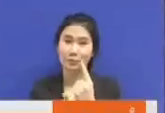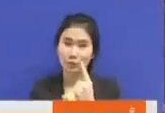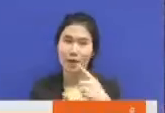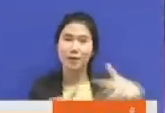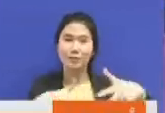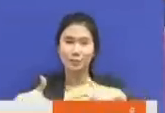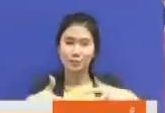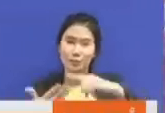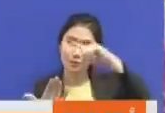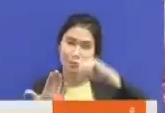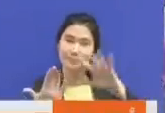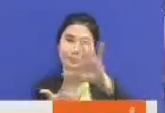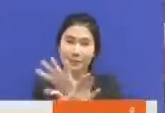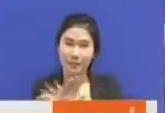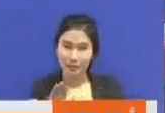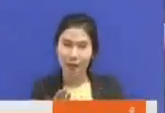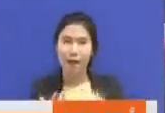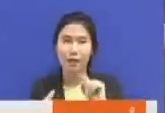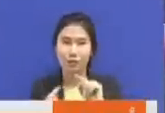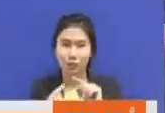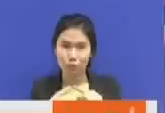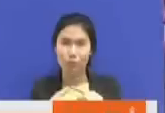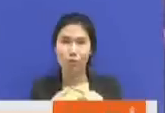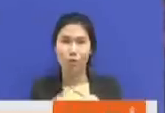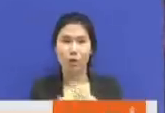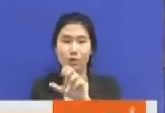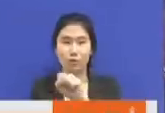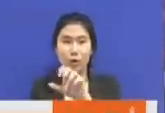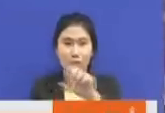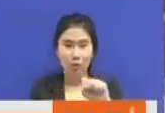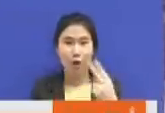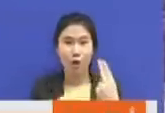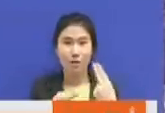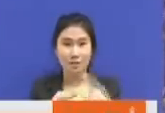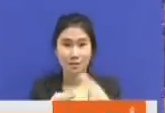ชนชาวไทยทั้งระบบบัญชีรายชื่อและ